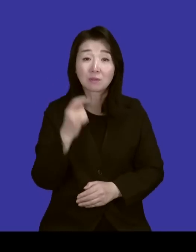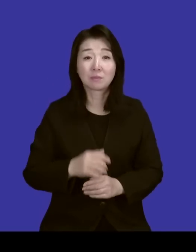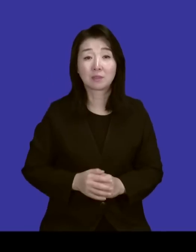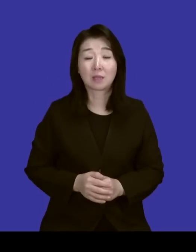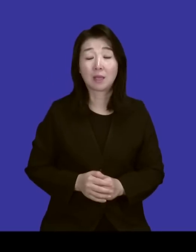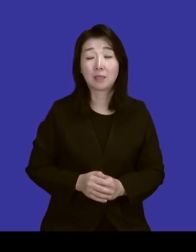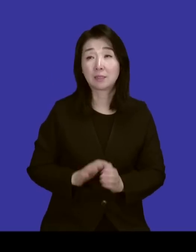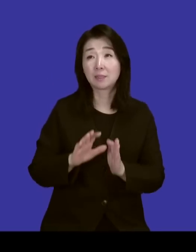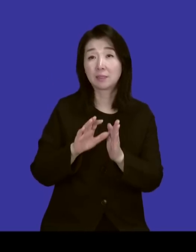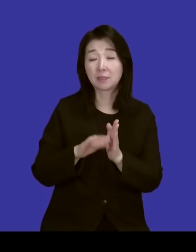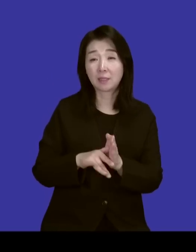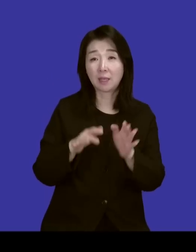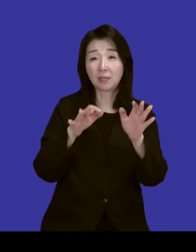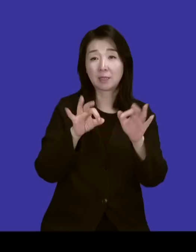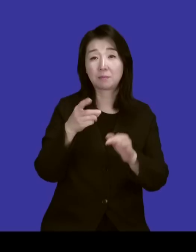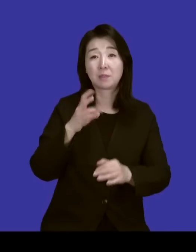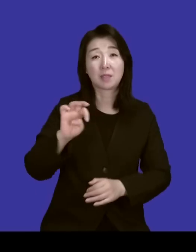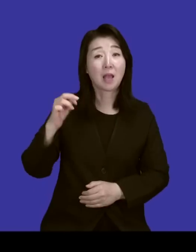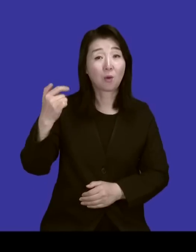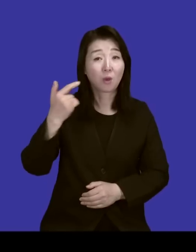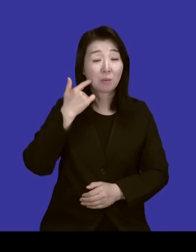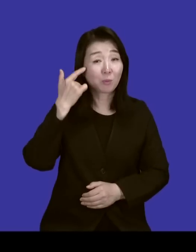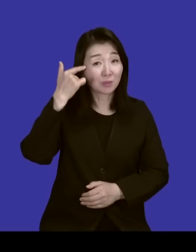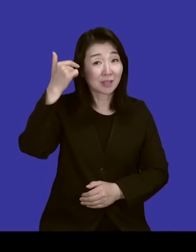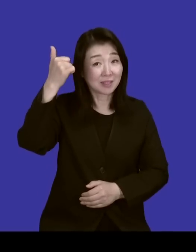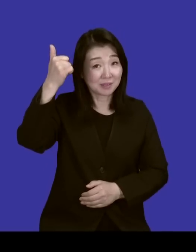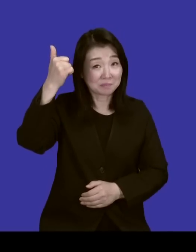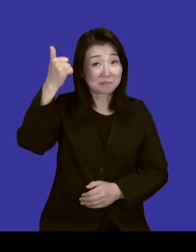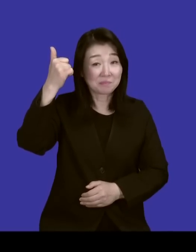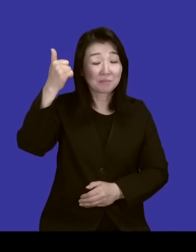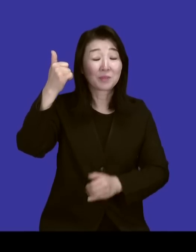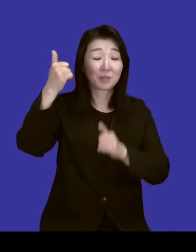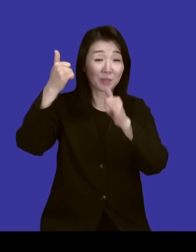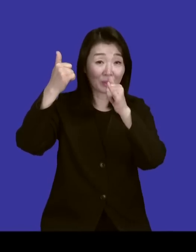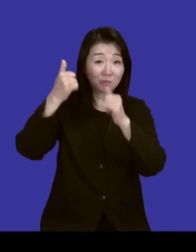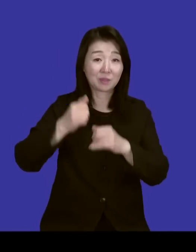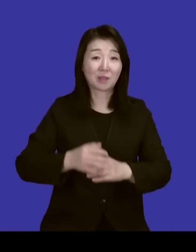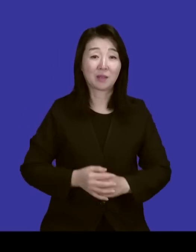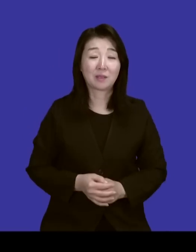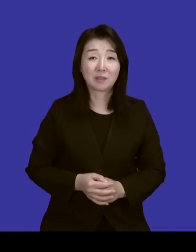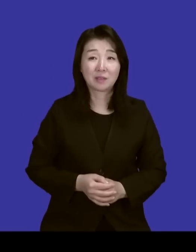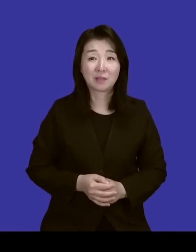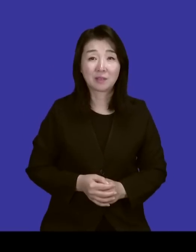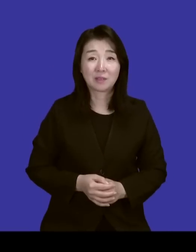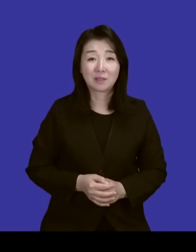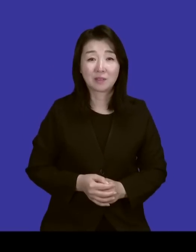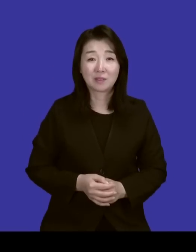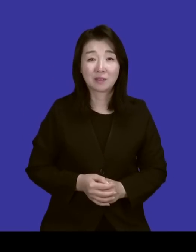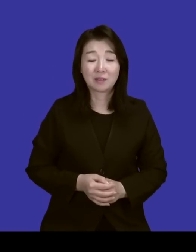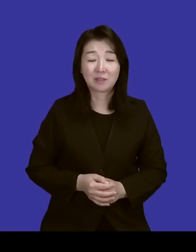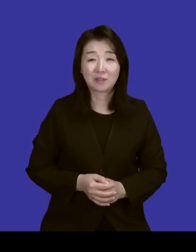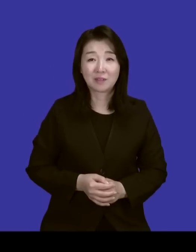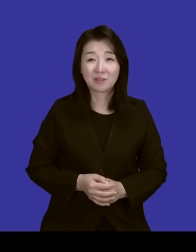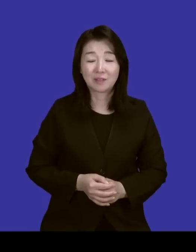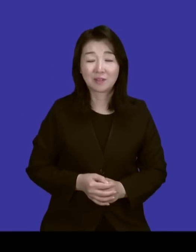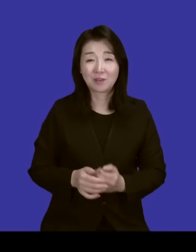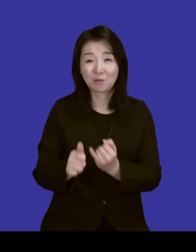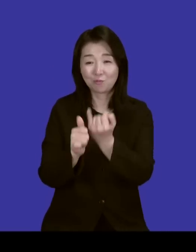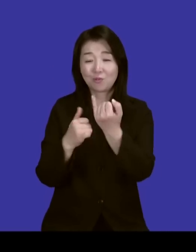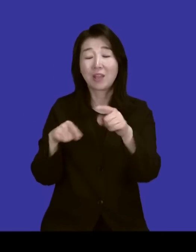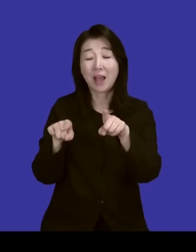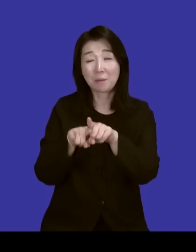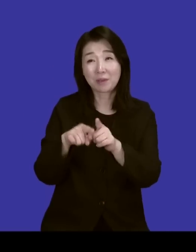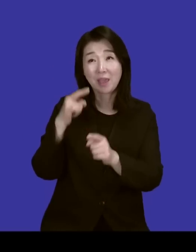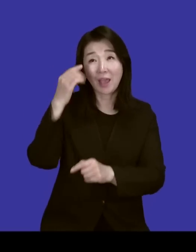목사님이 그 당시에 예. 이제 미국 부인 모시고 나오셔서 한국에 예. 또